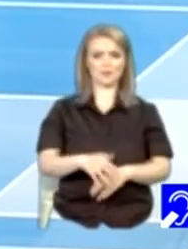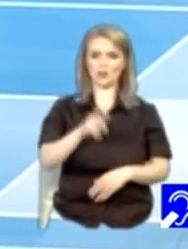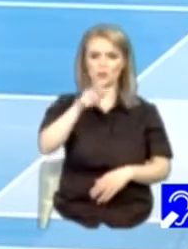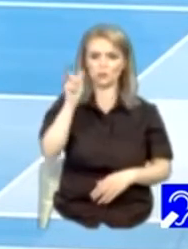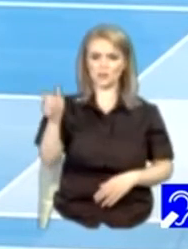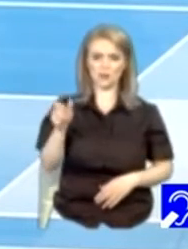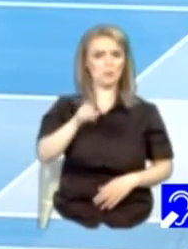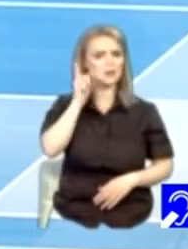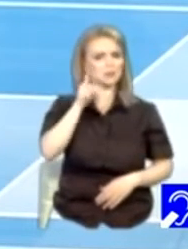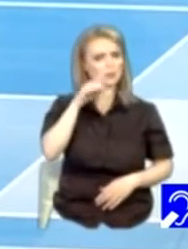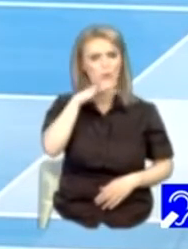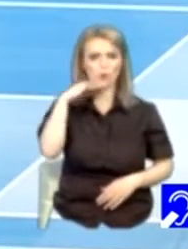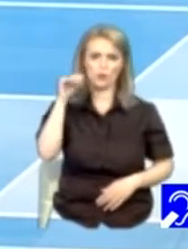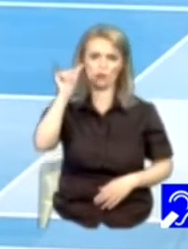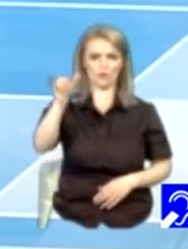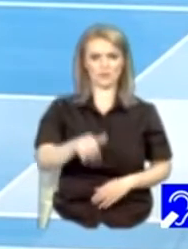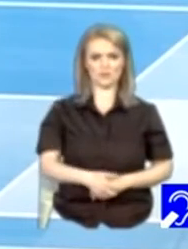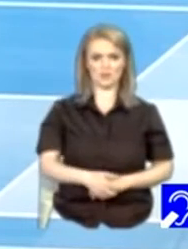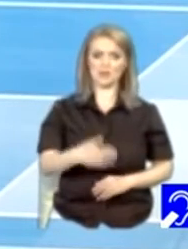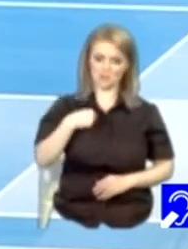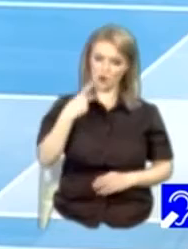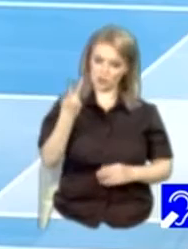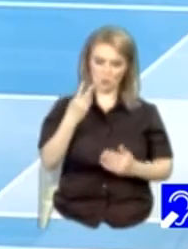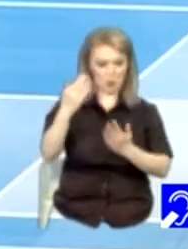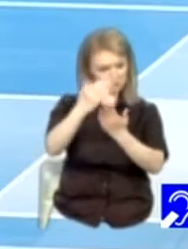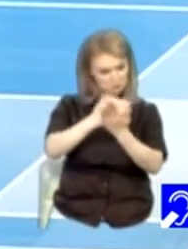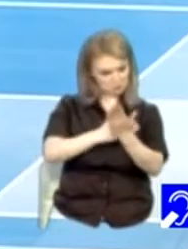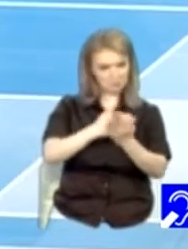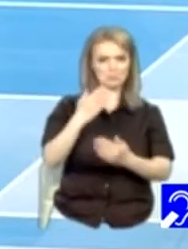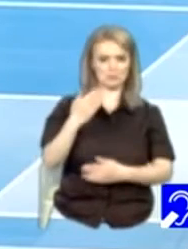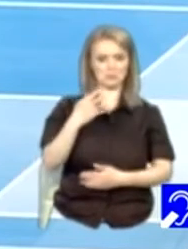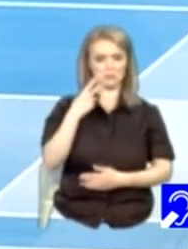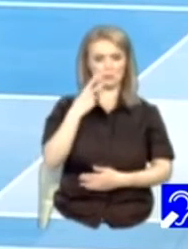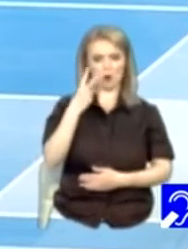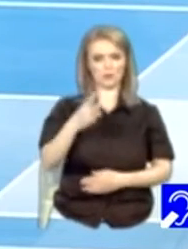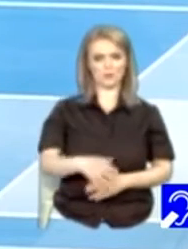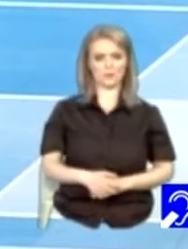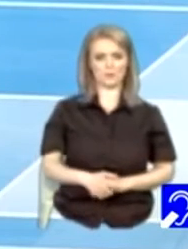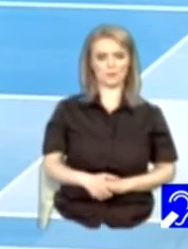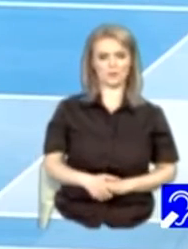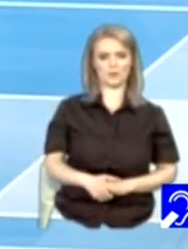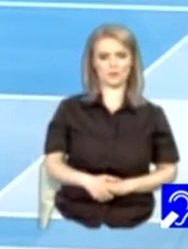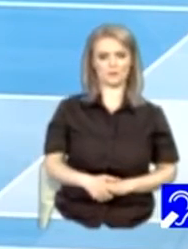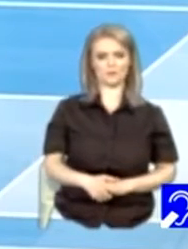de vârstă, din ce m-am uitat eu așa superficial, recunosc, pe listele